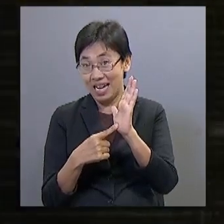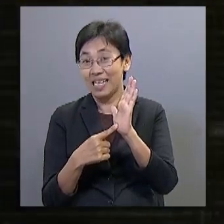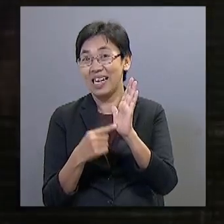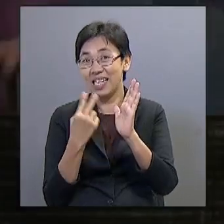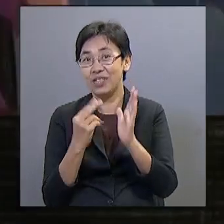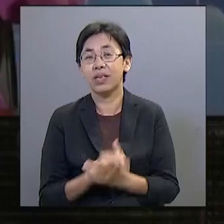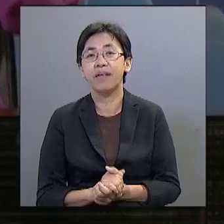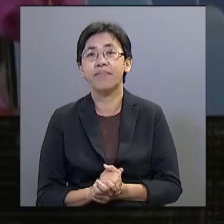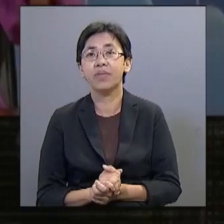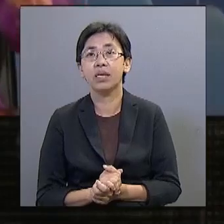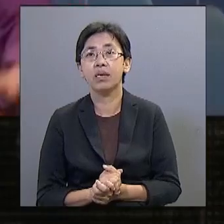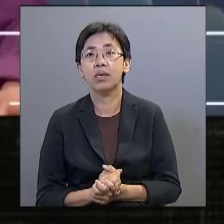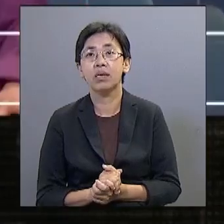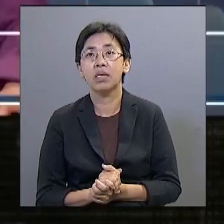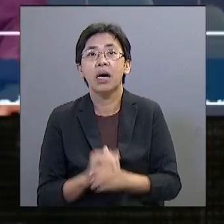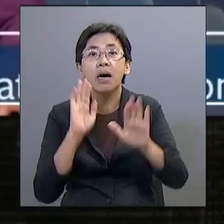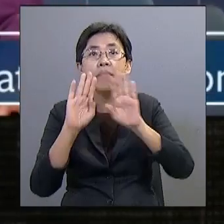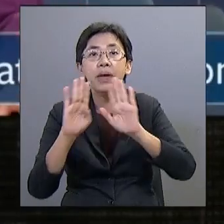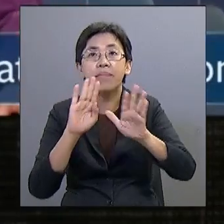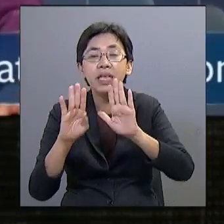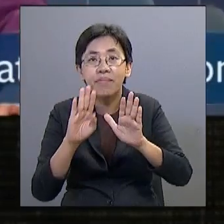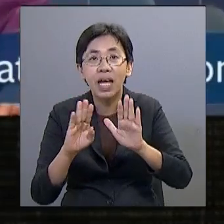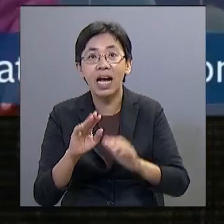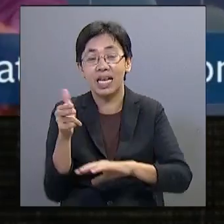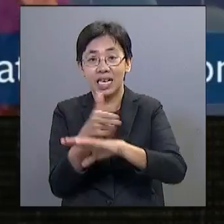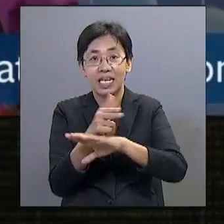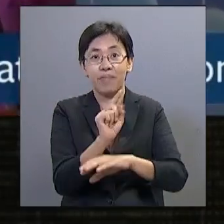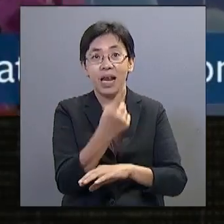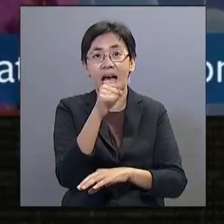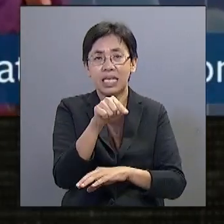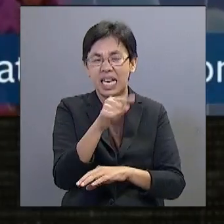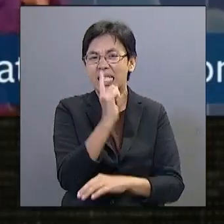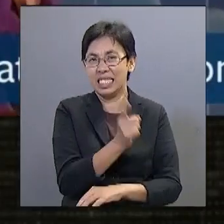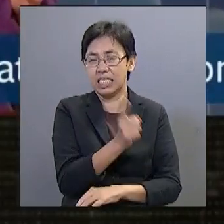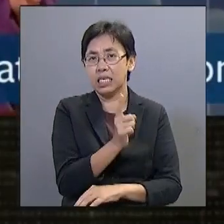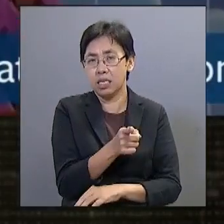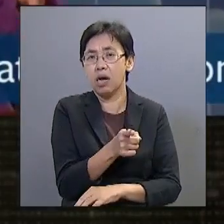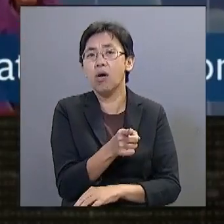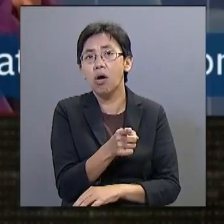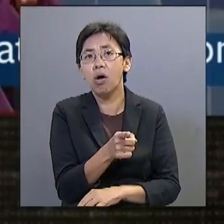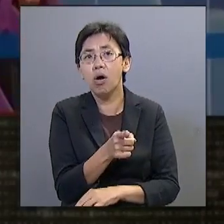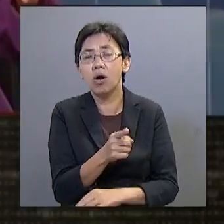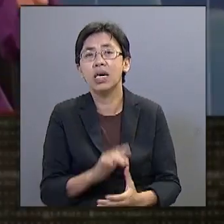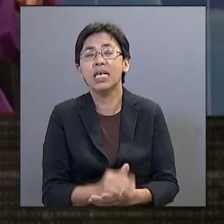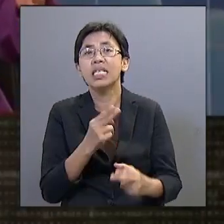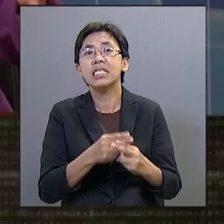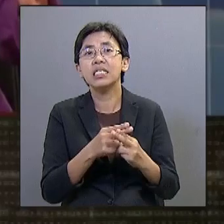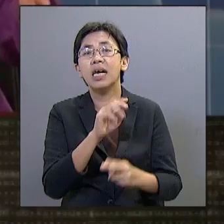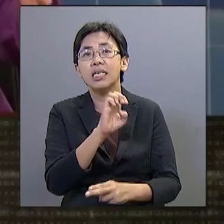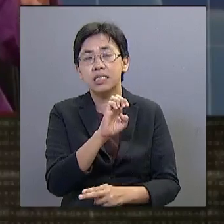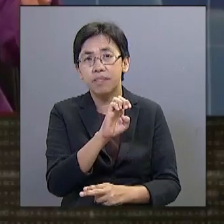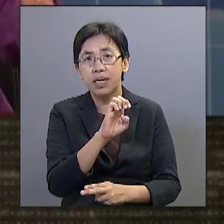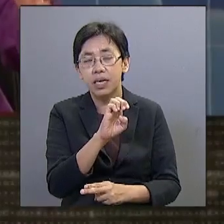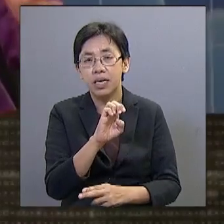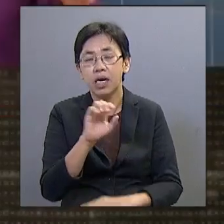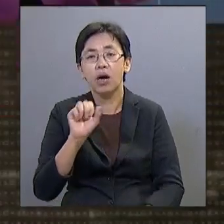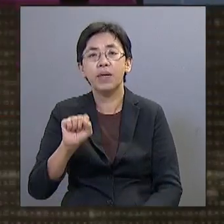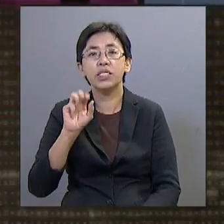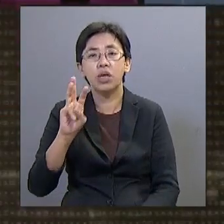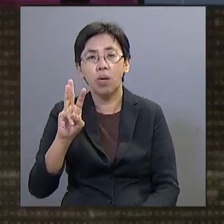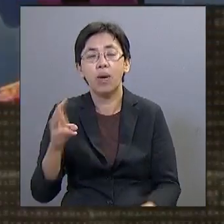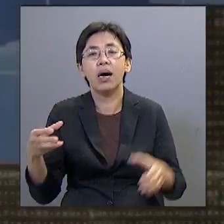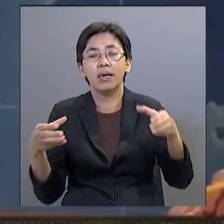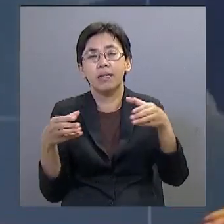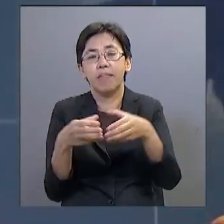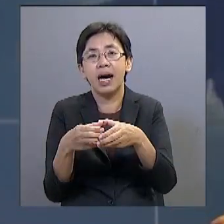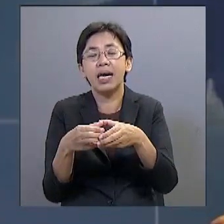ันนะคะแต่ว่าคินี้เขจะเปรยบเทีบคิปแรกที่เราเหนเป็นคิต้นฉบับของจิของ Elizabeth Warrenสมาชิวธิษภาจากพักเดโมก